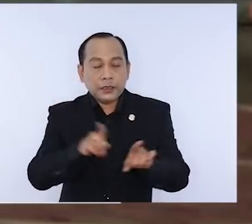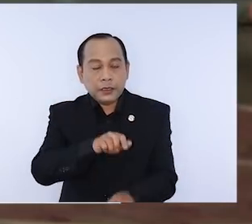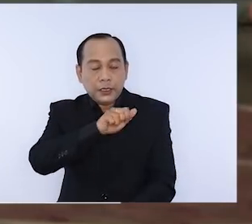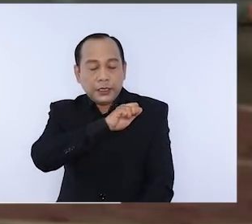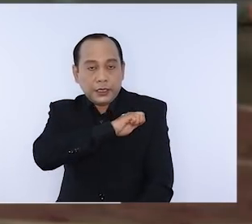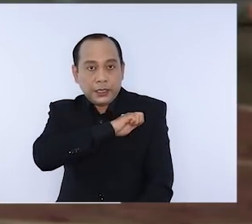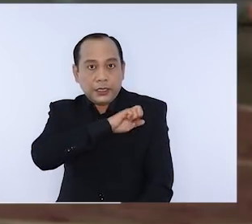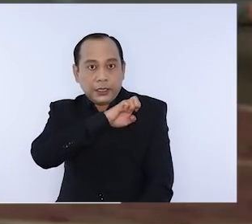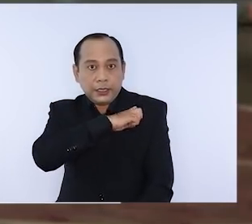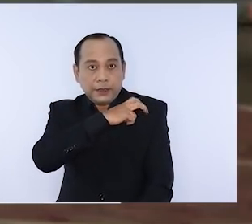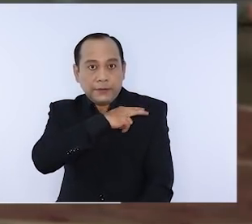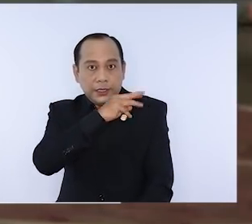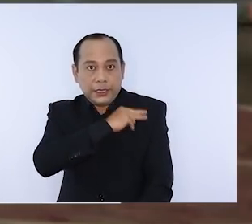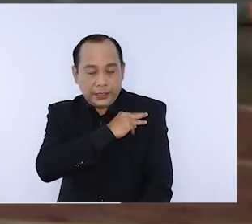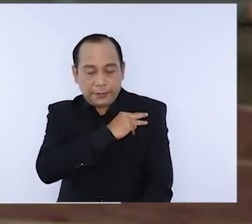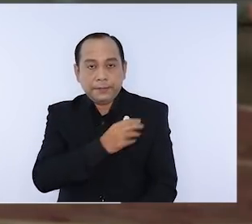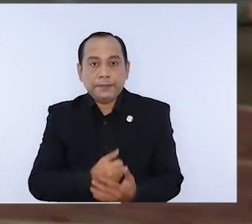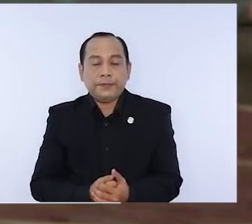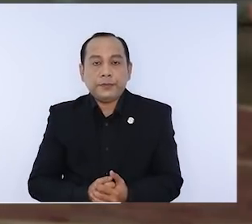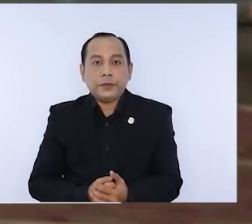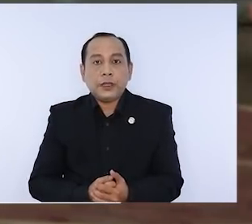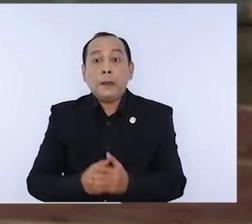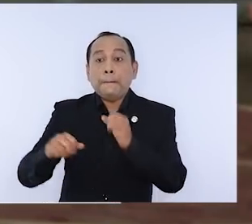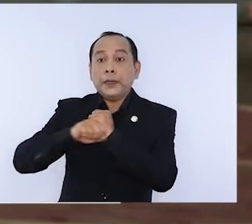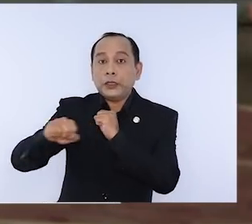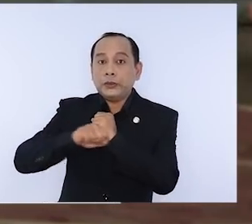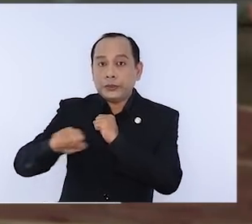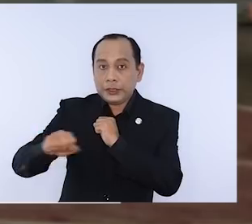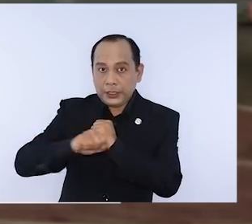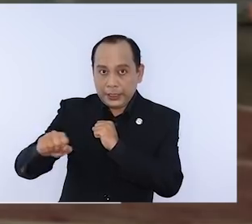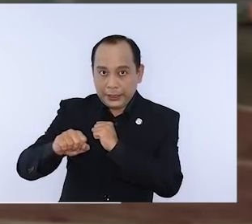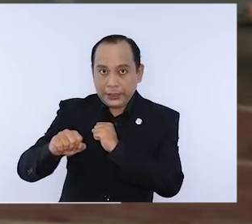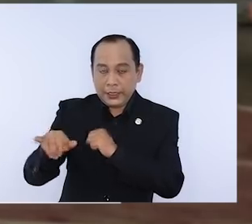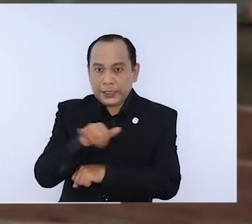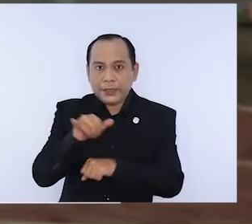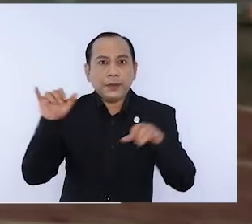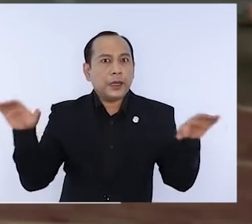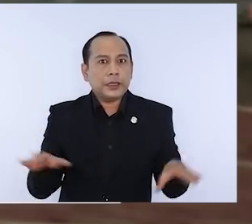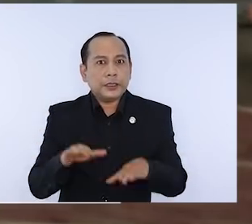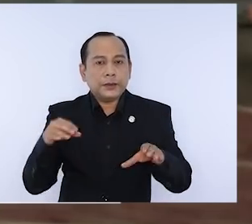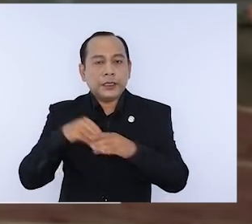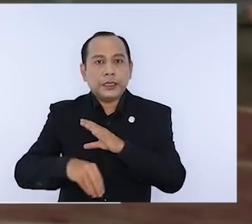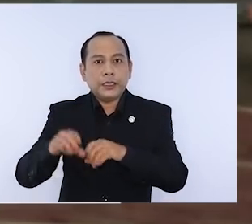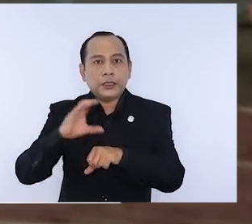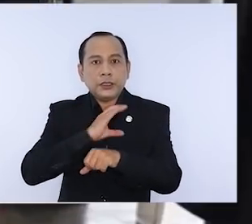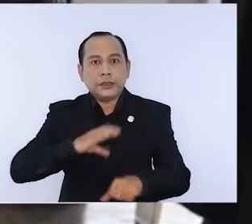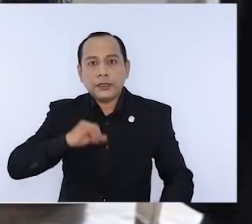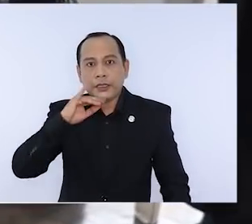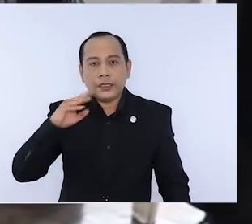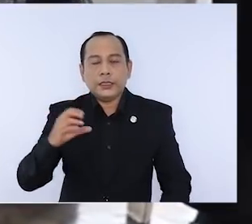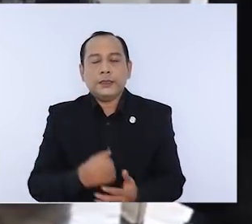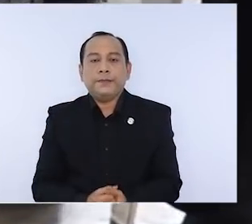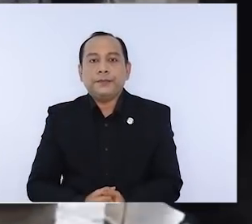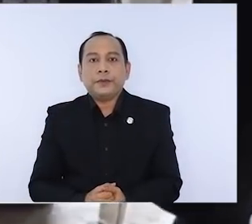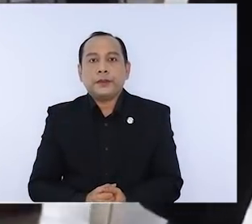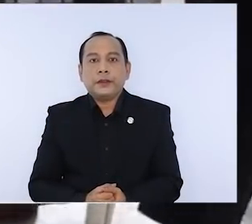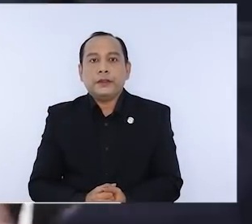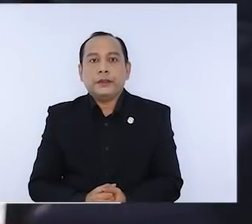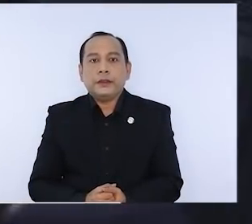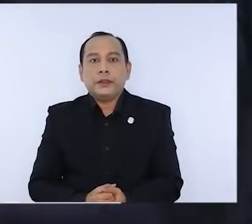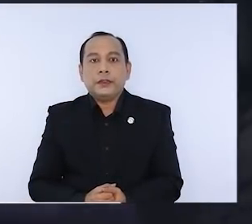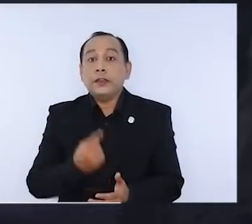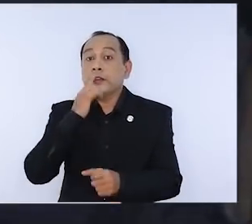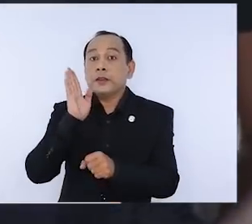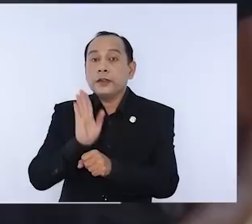na Angelo Eranio V. Manalo, sa paglulunsad po ng ganitong mga aktibidad sa loob ng iglesia. Nangangako naman ang